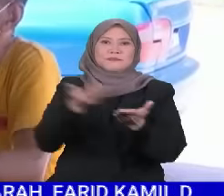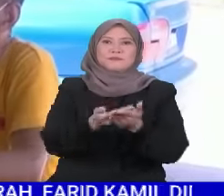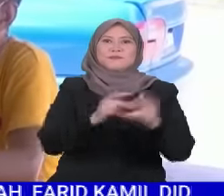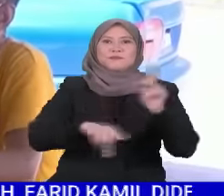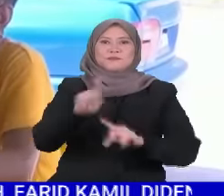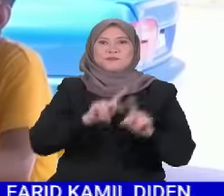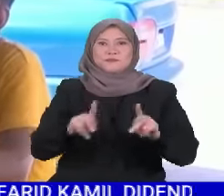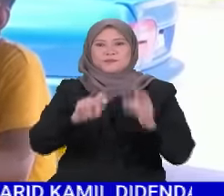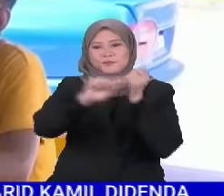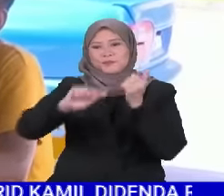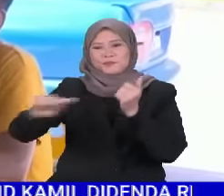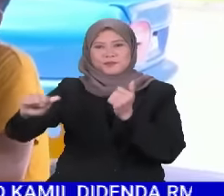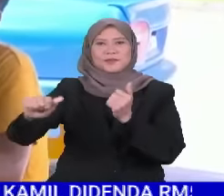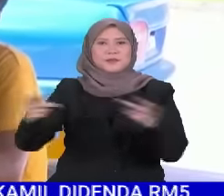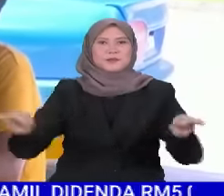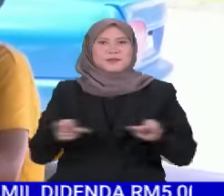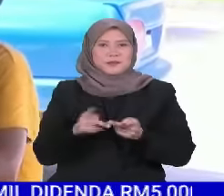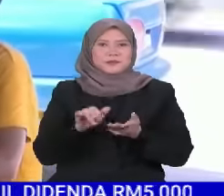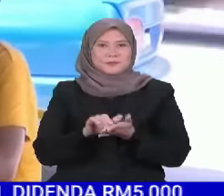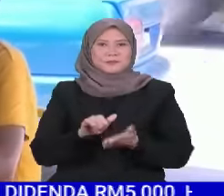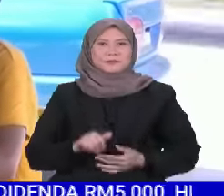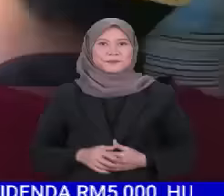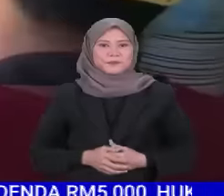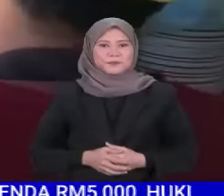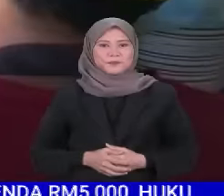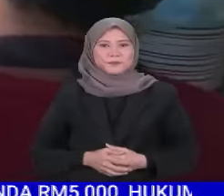sepanjang berganti di kawasan tersebut